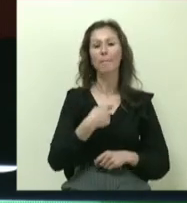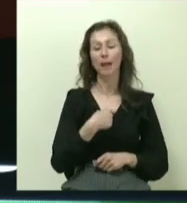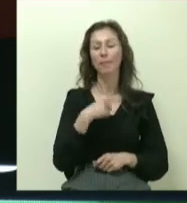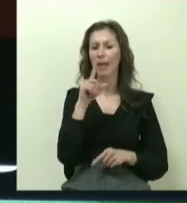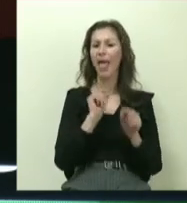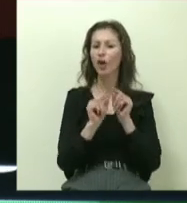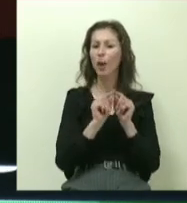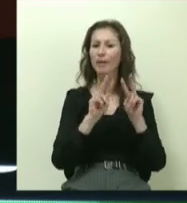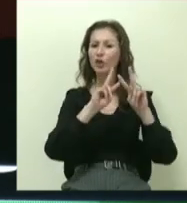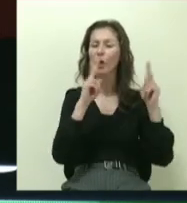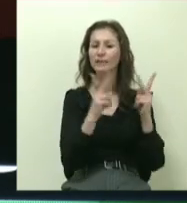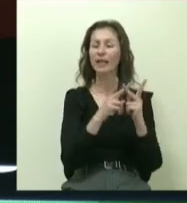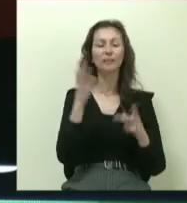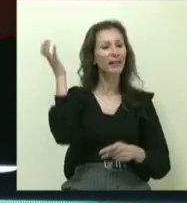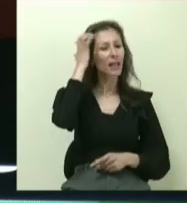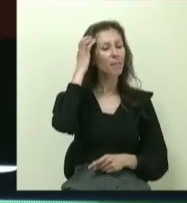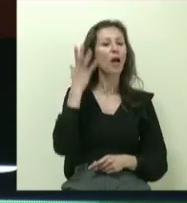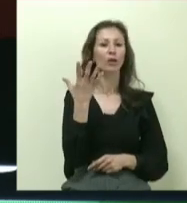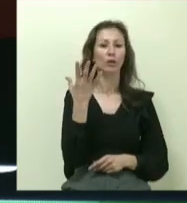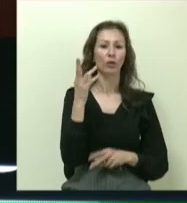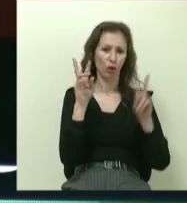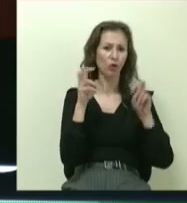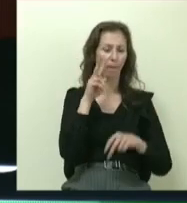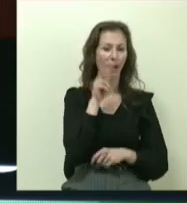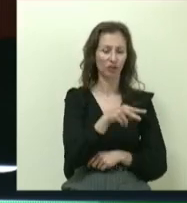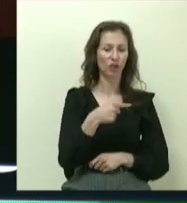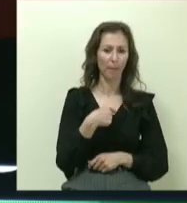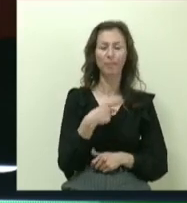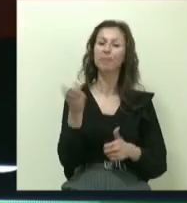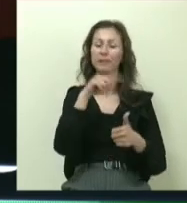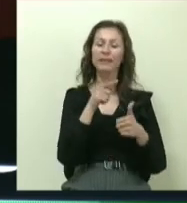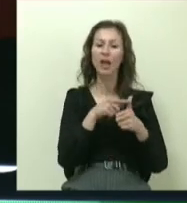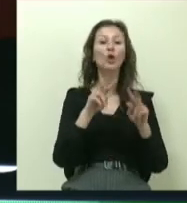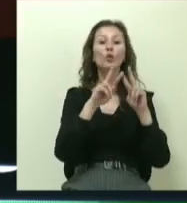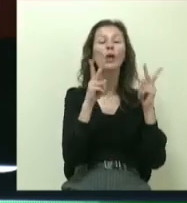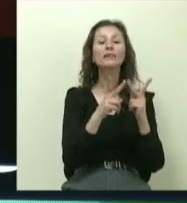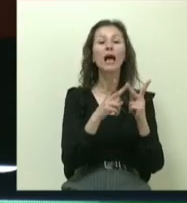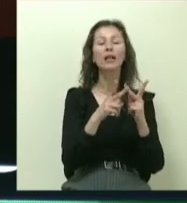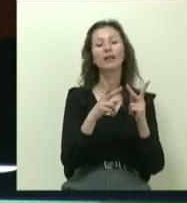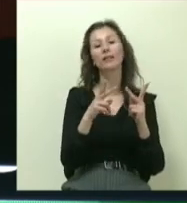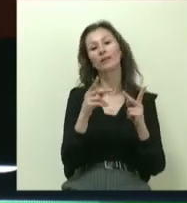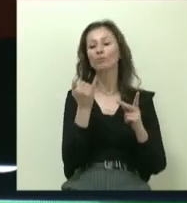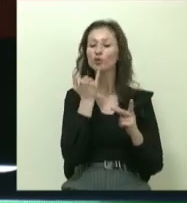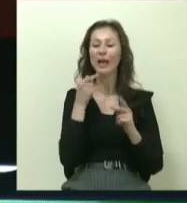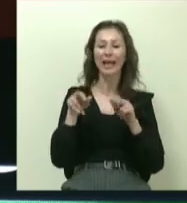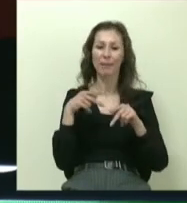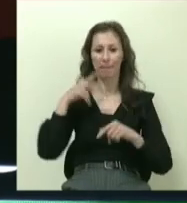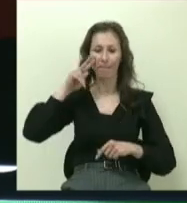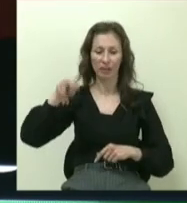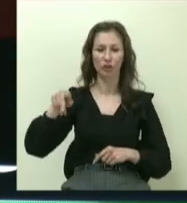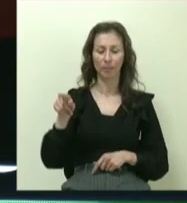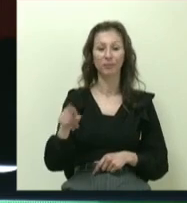ekonomik Küreselleşmenin temel unsurları açısından bakacağım bir de küresel müşterekler açısından bakacağım